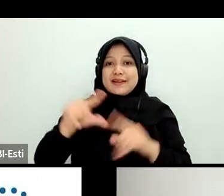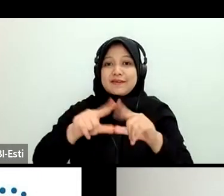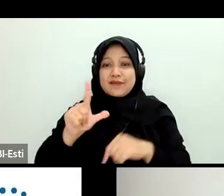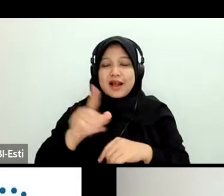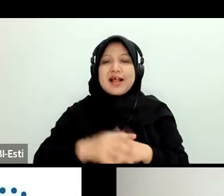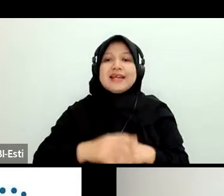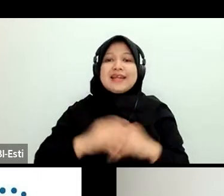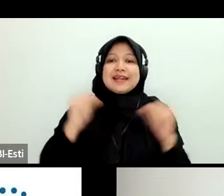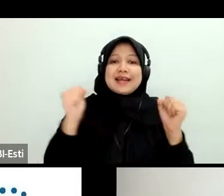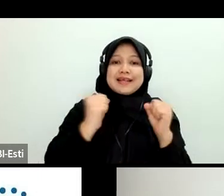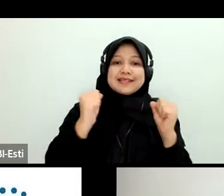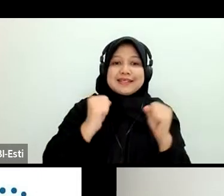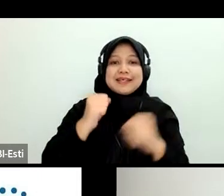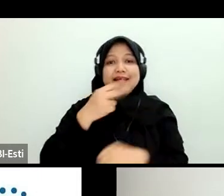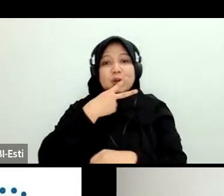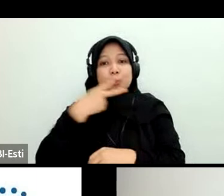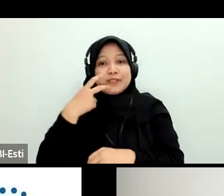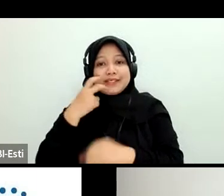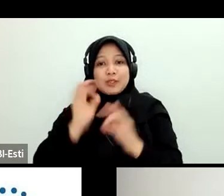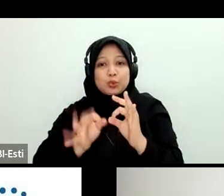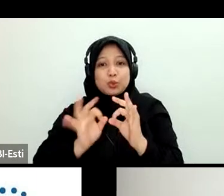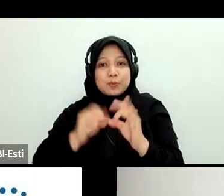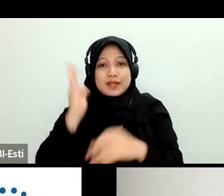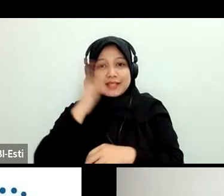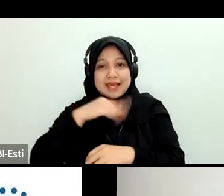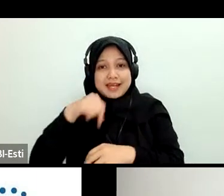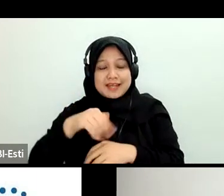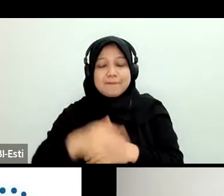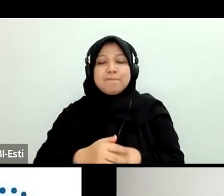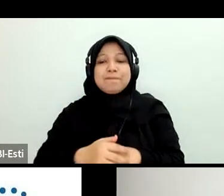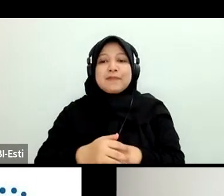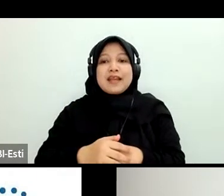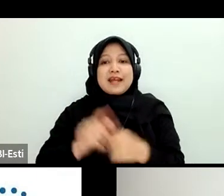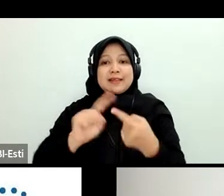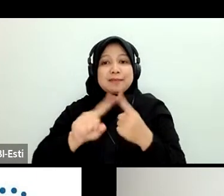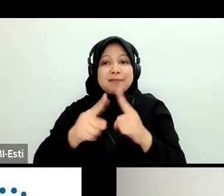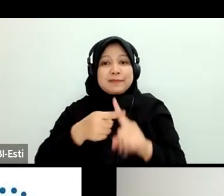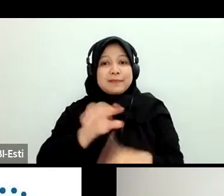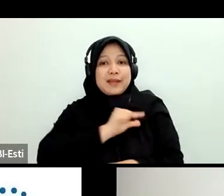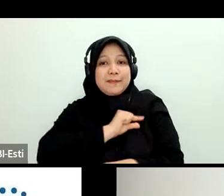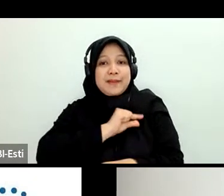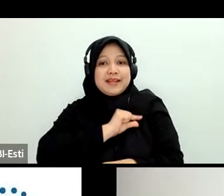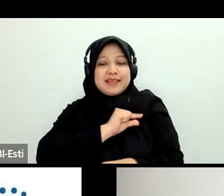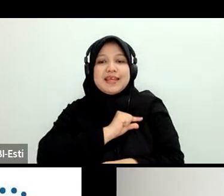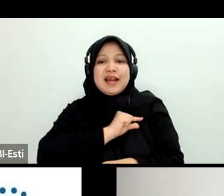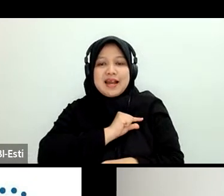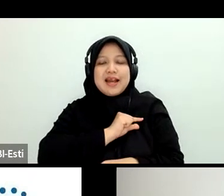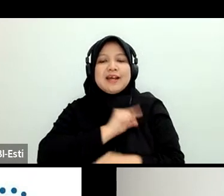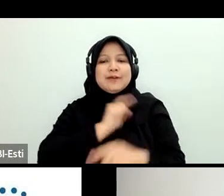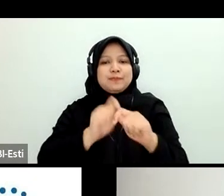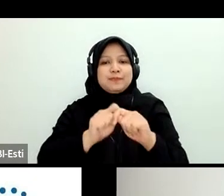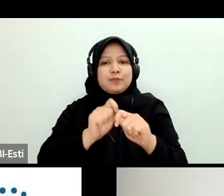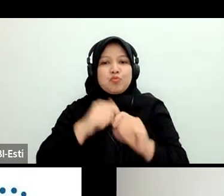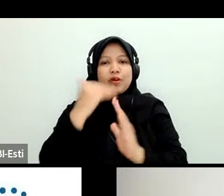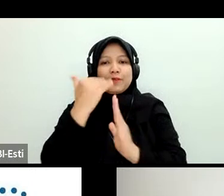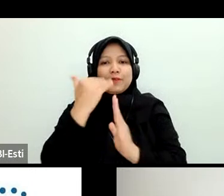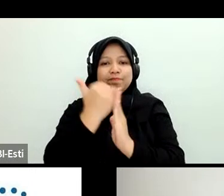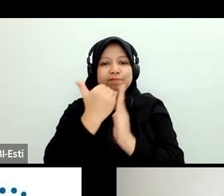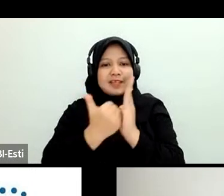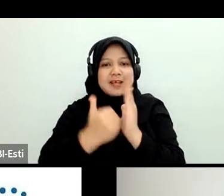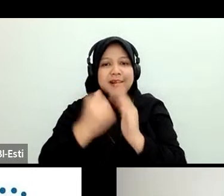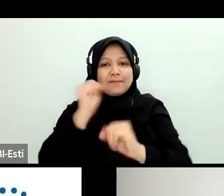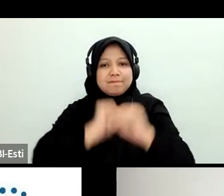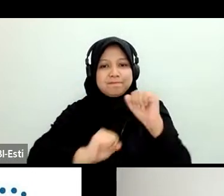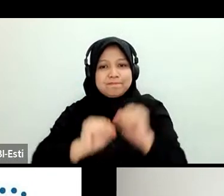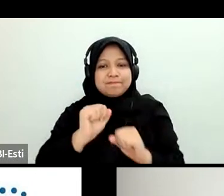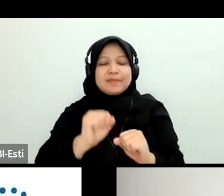isyarat kita hari ini Serta tentunya teman-teman penyelenggara yang sudah menyiapkan dan memastikan kegiatan webinar hari ini berjalan